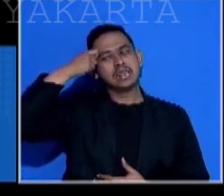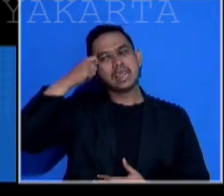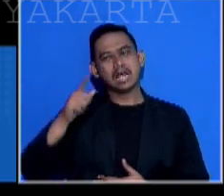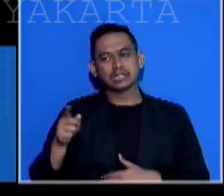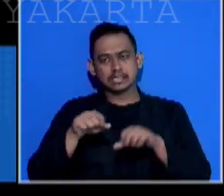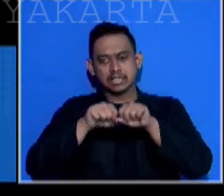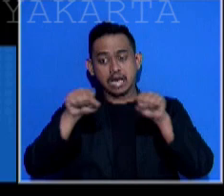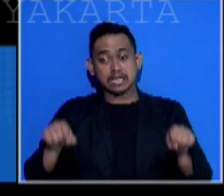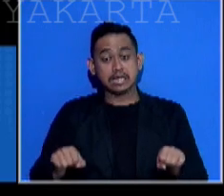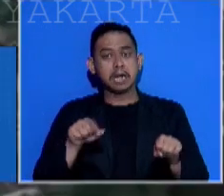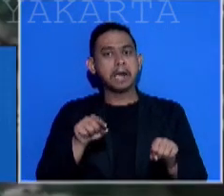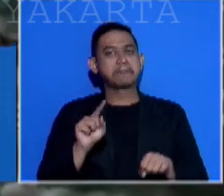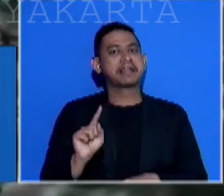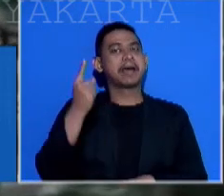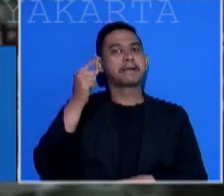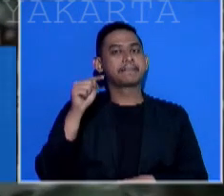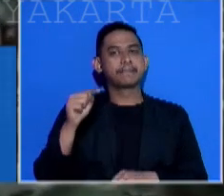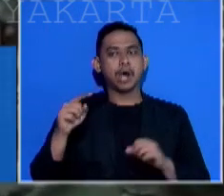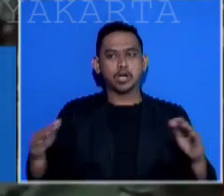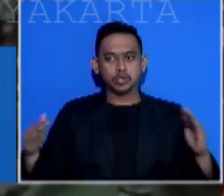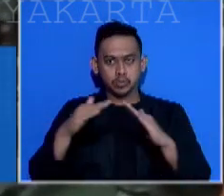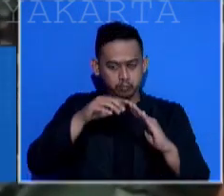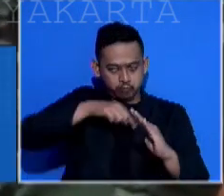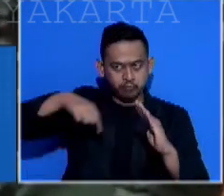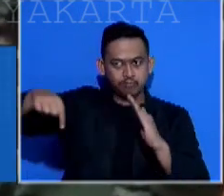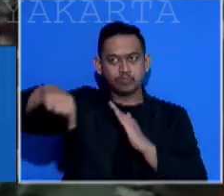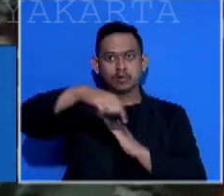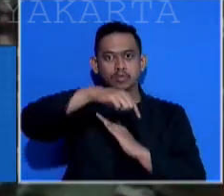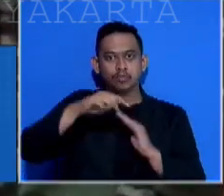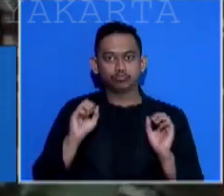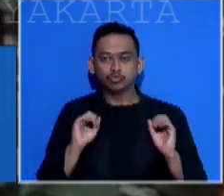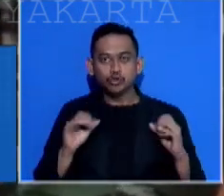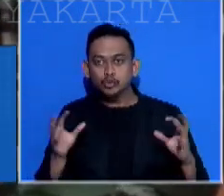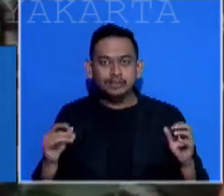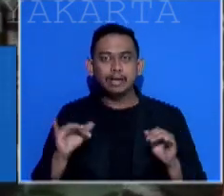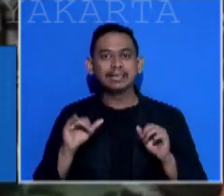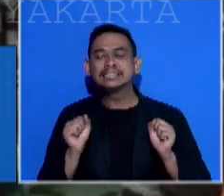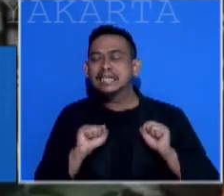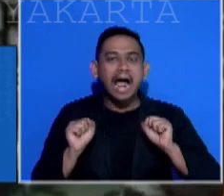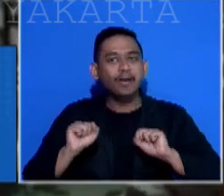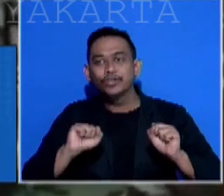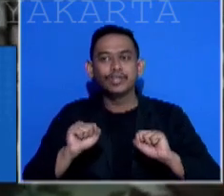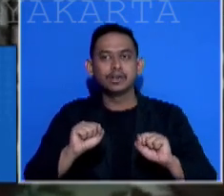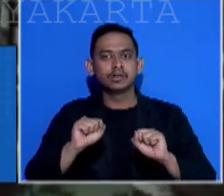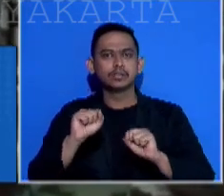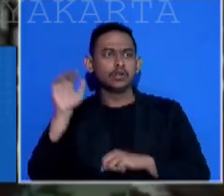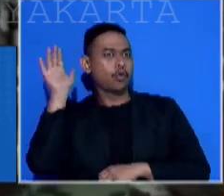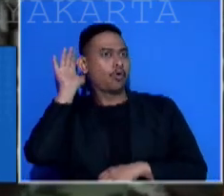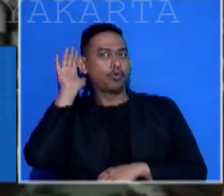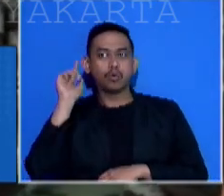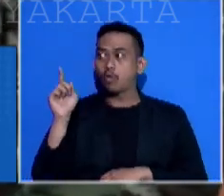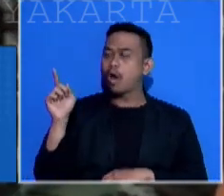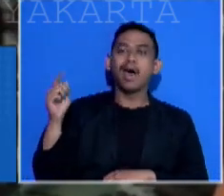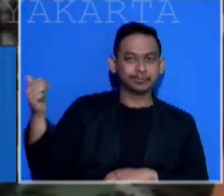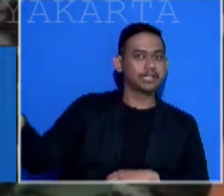Kelurahan Wonokerto Kapan wonturi Kabupaten Sleman Daerah Istimewa Yogyakarta ini meraung-raung kencang terdengar hingga kejauhan ews ini merupakan